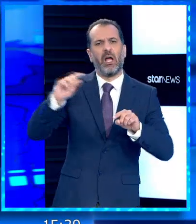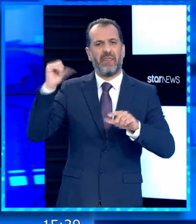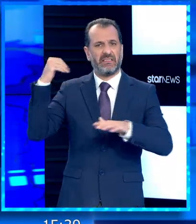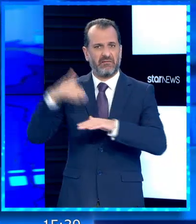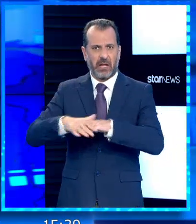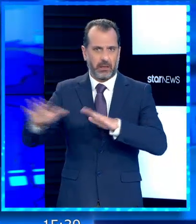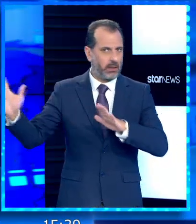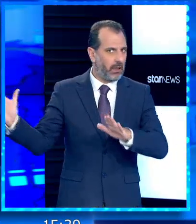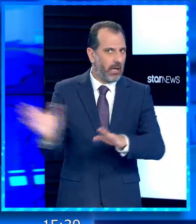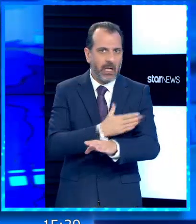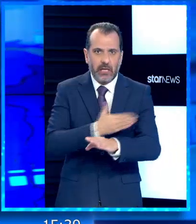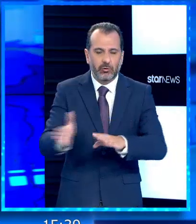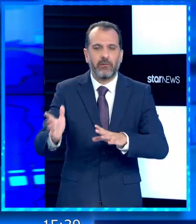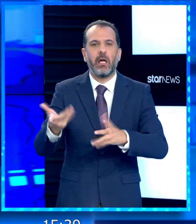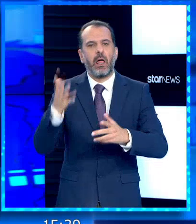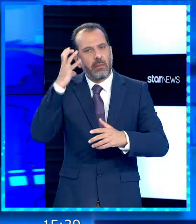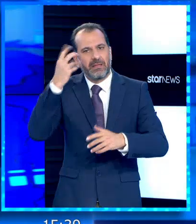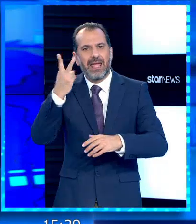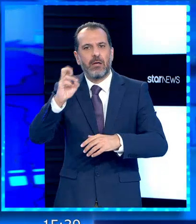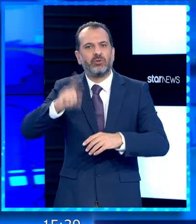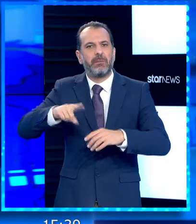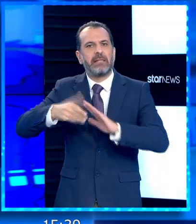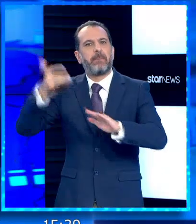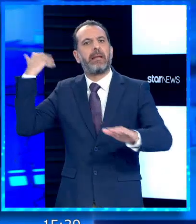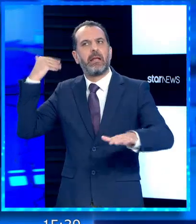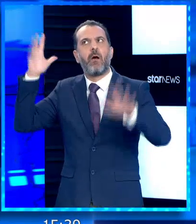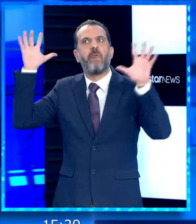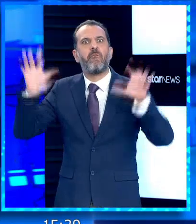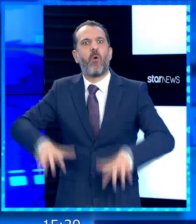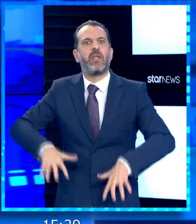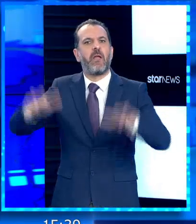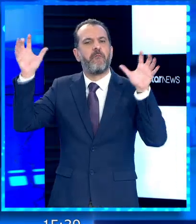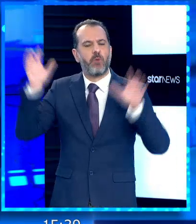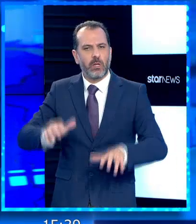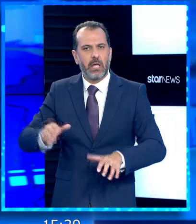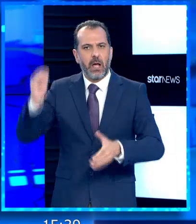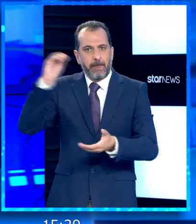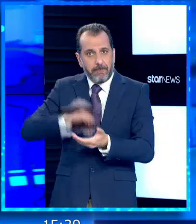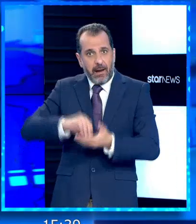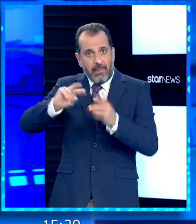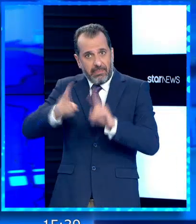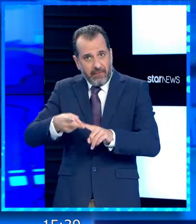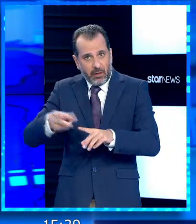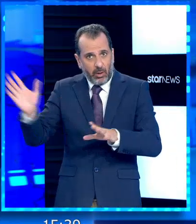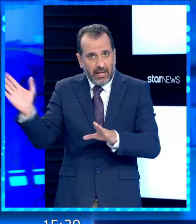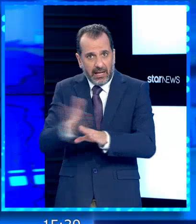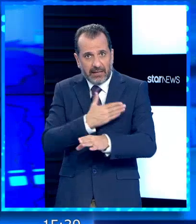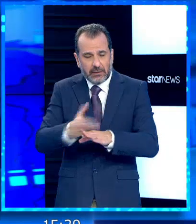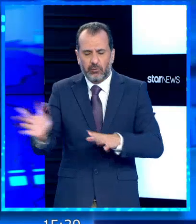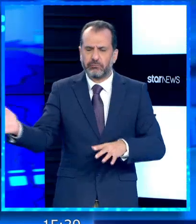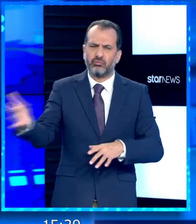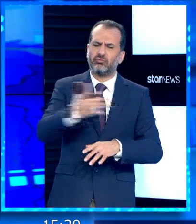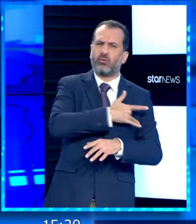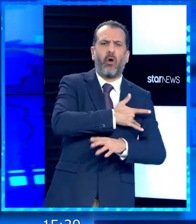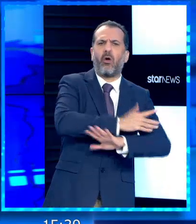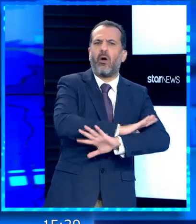Βόλο. Οι κάτοικοι που δεν είχαν προλάβει να συνέλθουν από τις ζημιές που προκάλεσε η κακοκαιρία Ντάνιελ πριν από 20 μέρες, είδαν τις